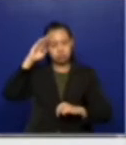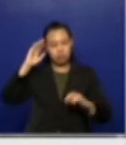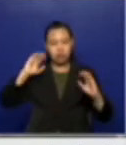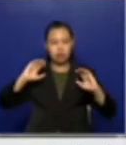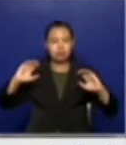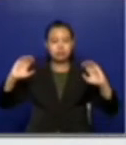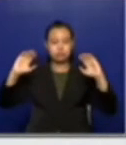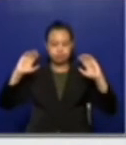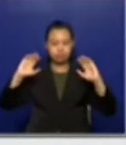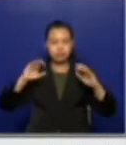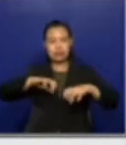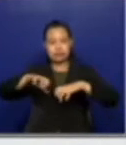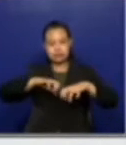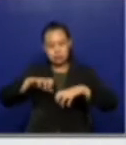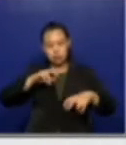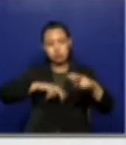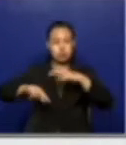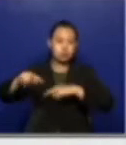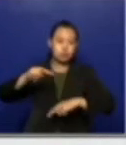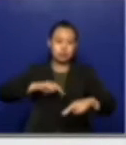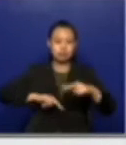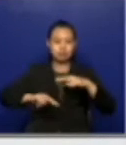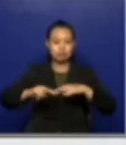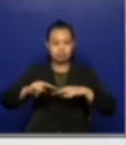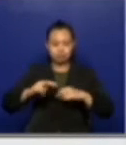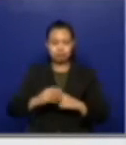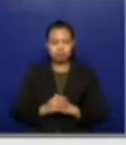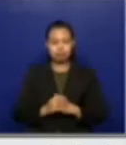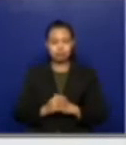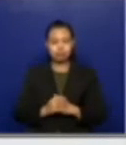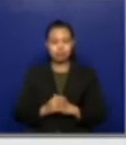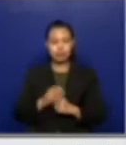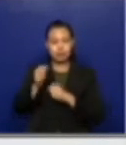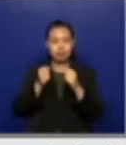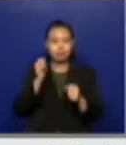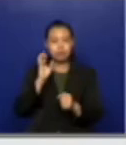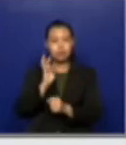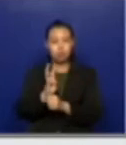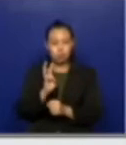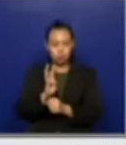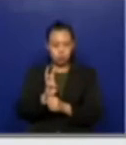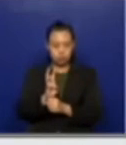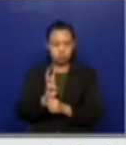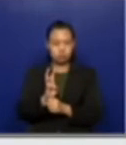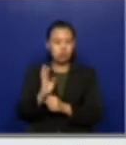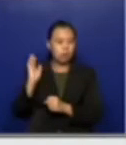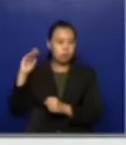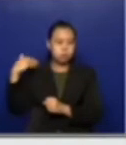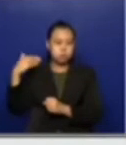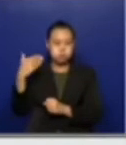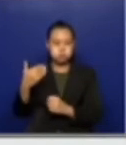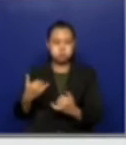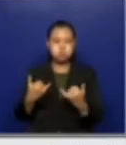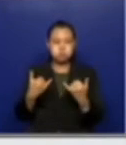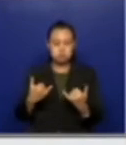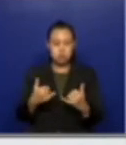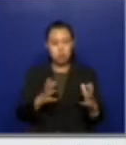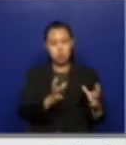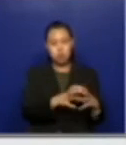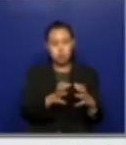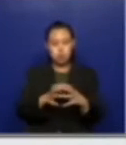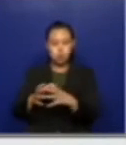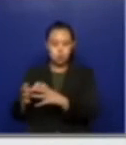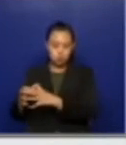ลเอกประยุทธ์จันทร์โอชามากกว่า6ปีเศษทุกองคาพยพล้ว